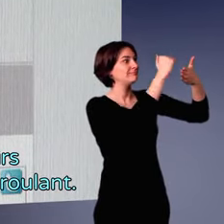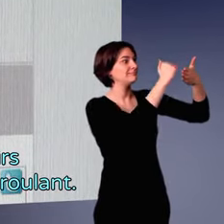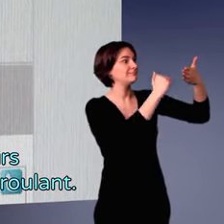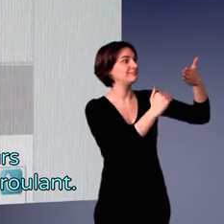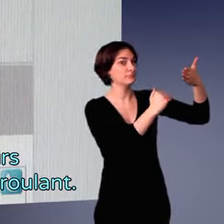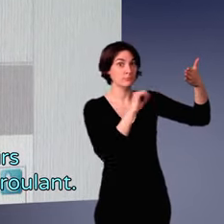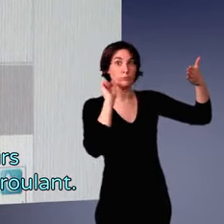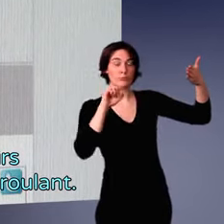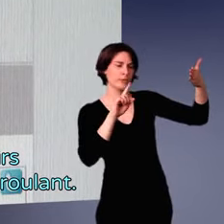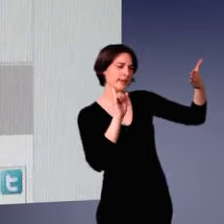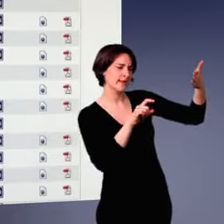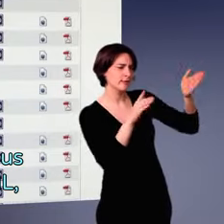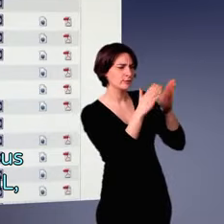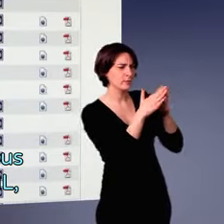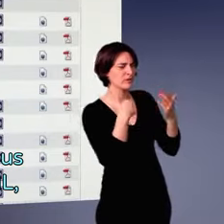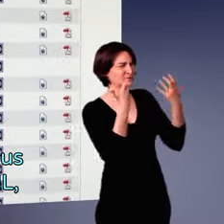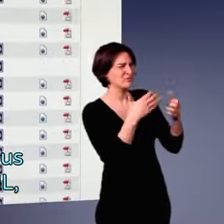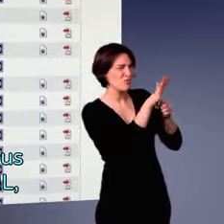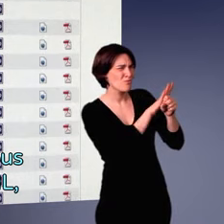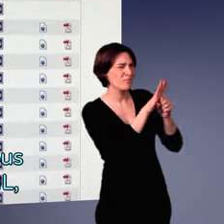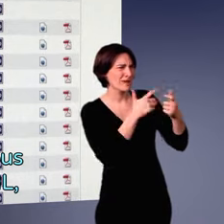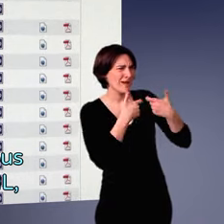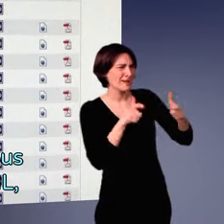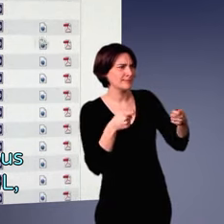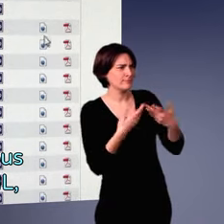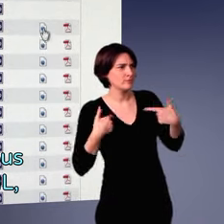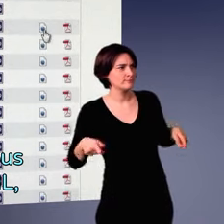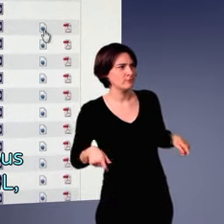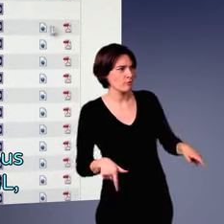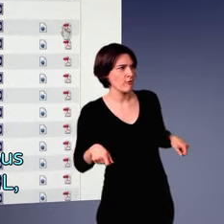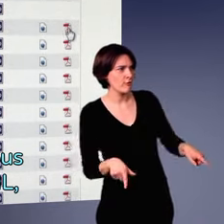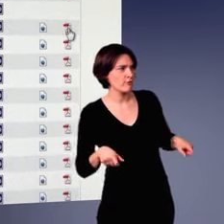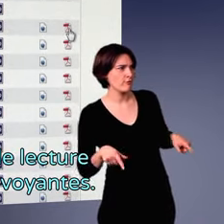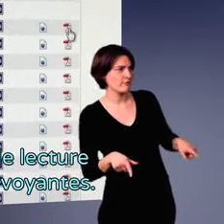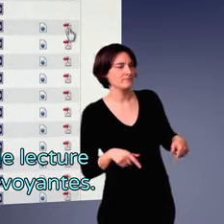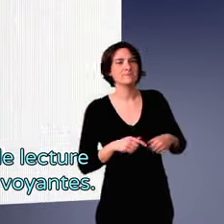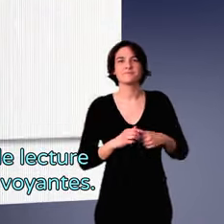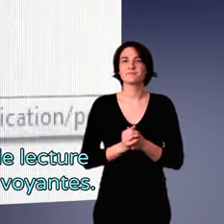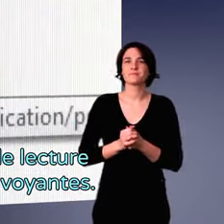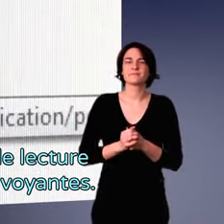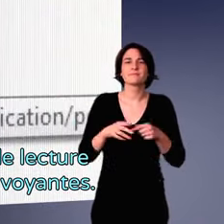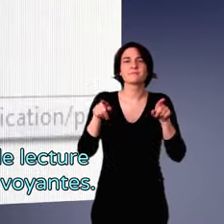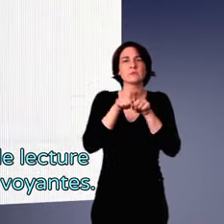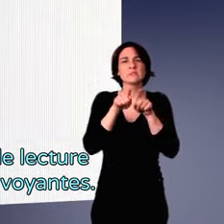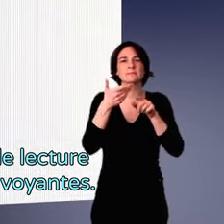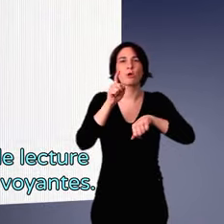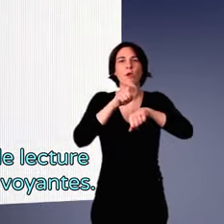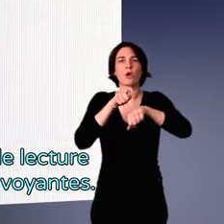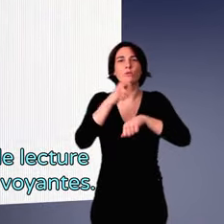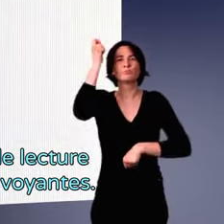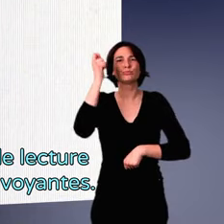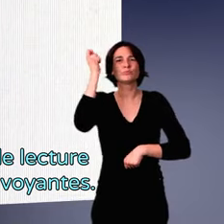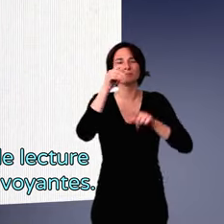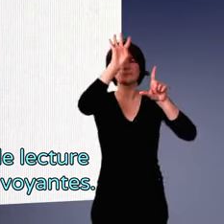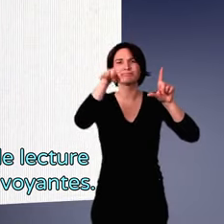accessibles en fauteuil roulant les fiches horaires des bus existent en version html compatibl avec les logiciels de lecture pour